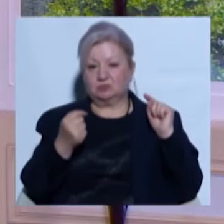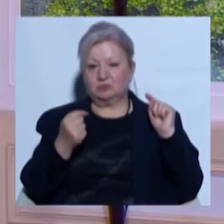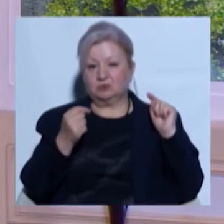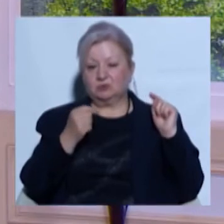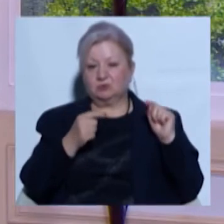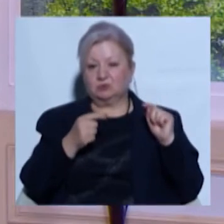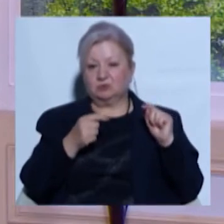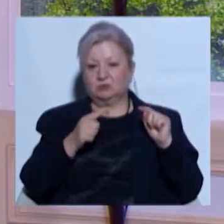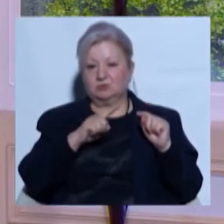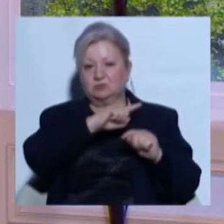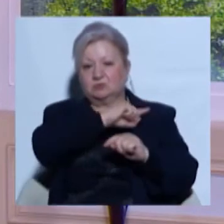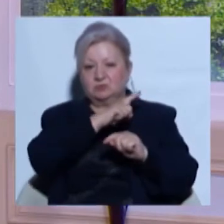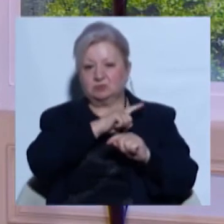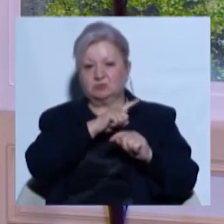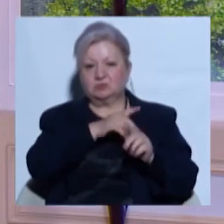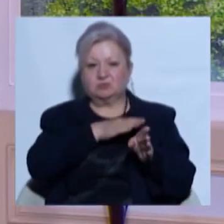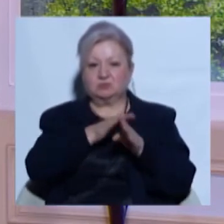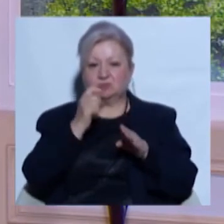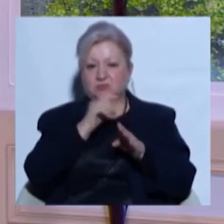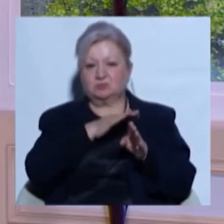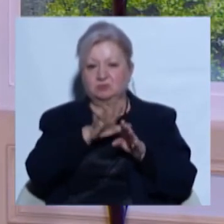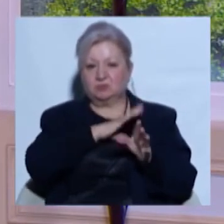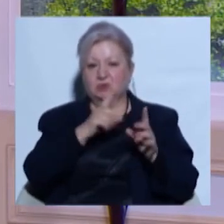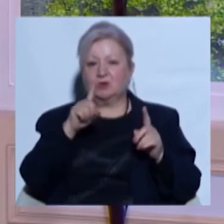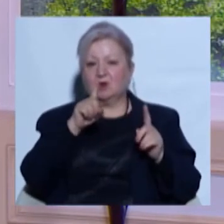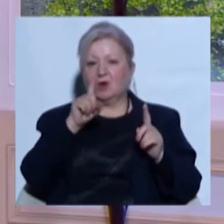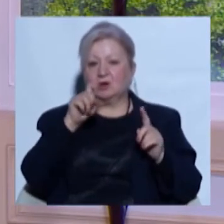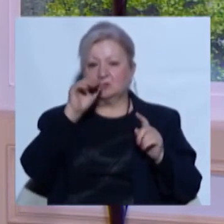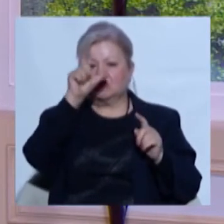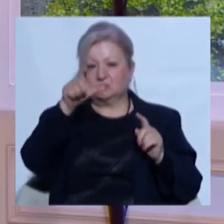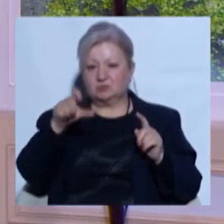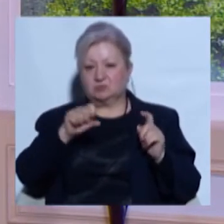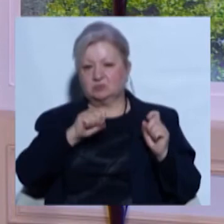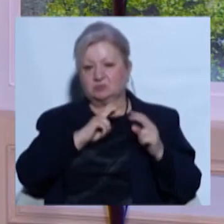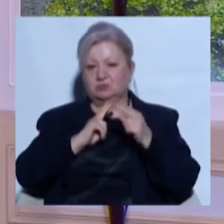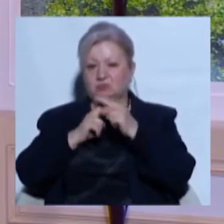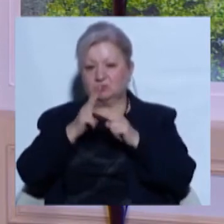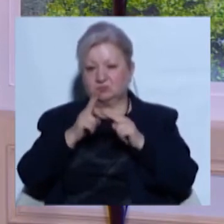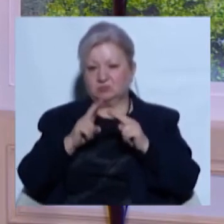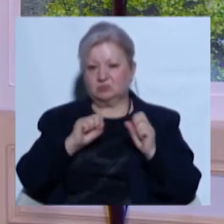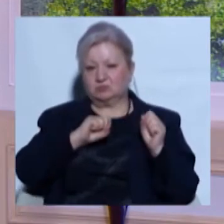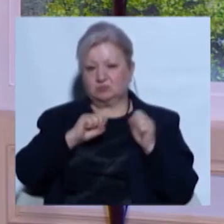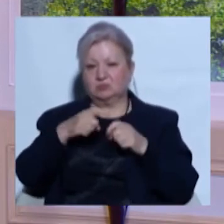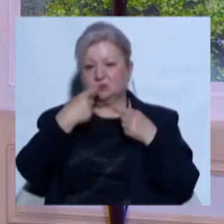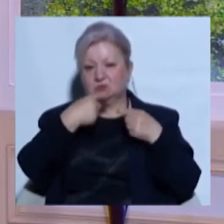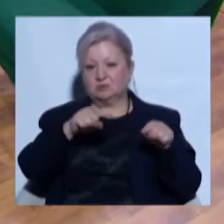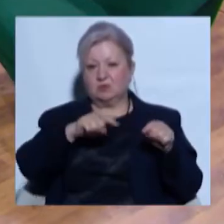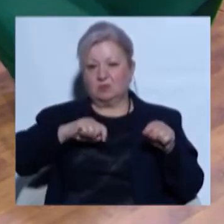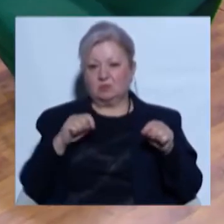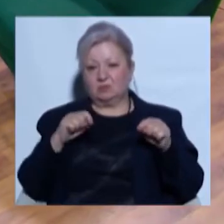კბილებამდე შეიარაღებული ასეული შეაჩერეს და ამით საშუალება მიცეს თავიანთ მეგობრებს, რომ სხვა